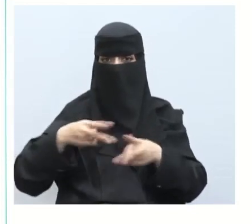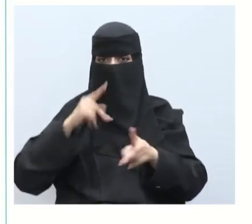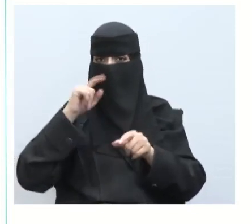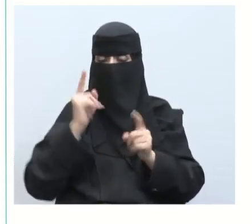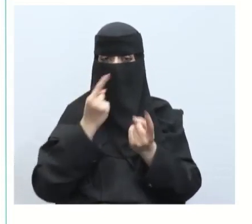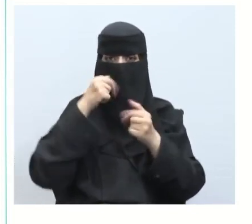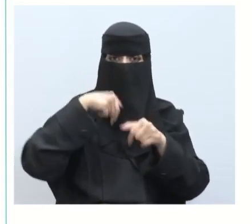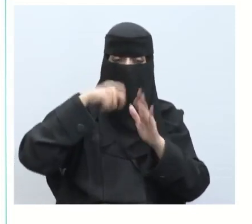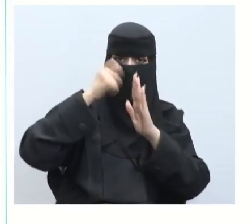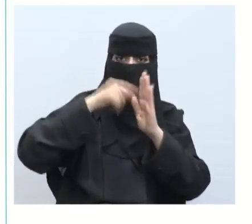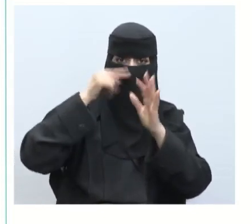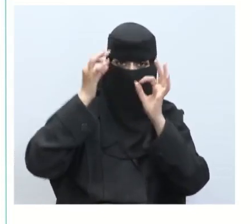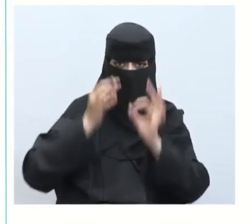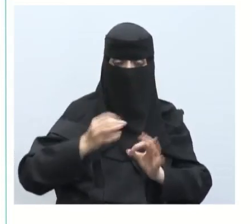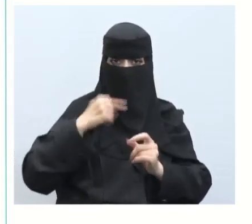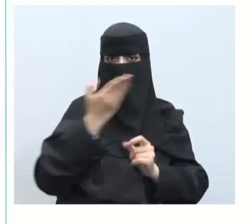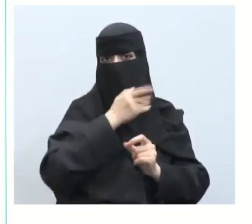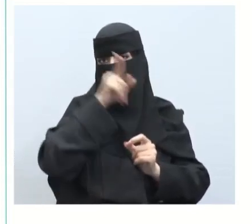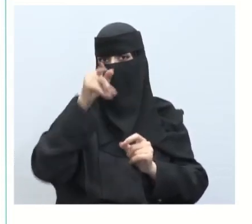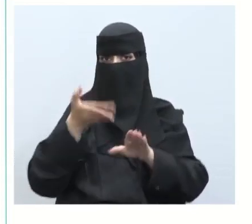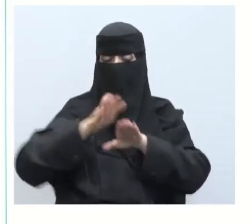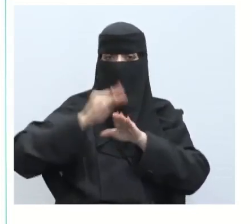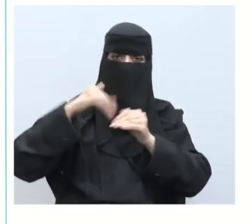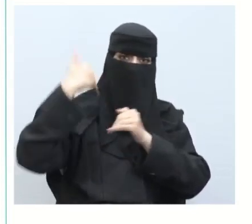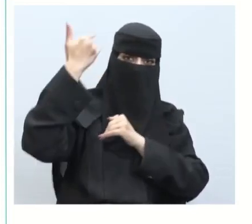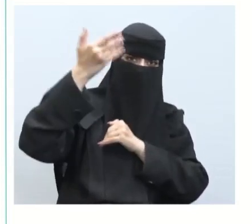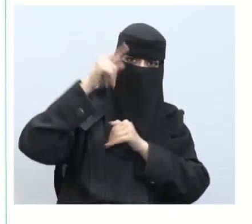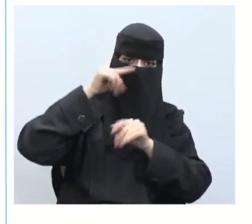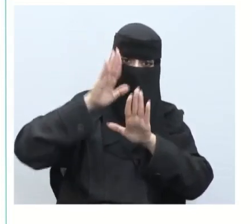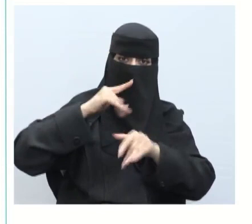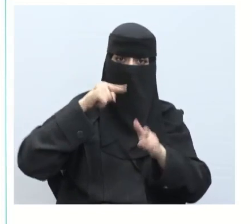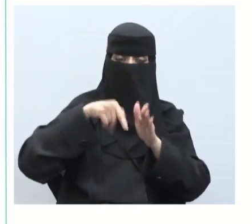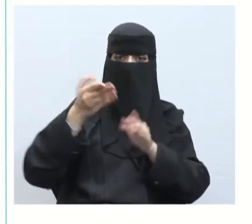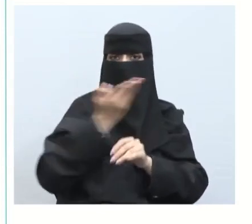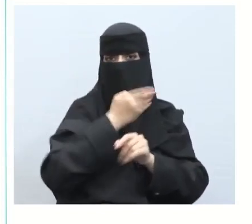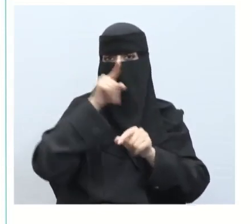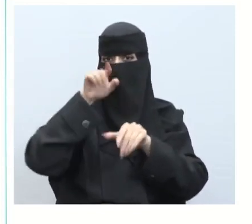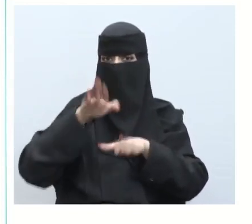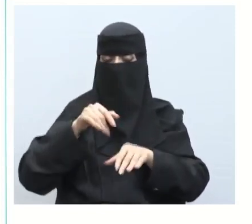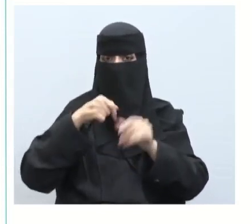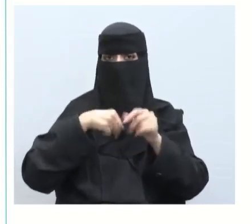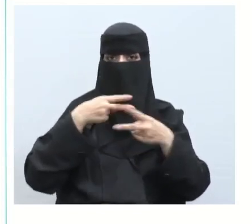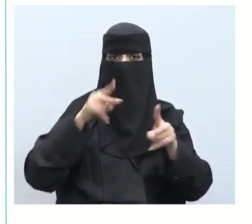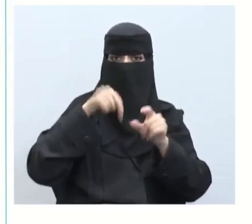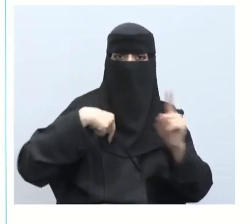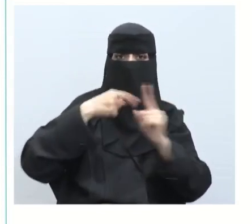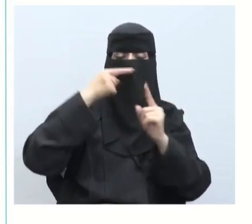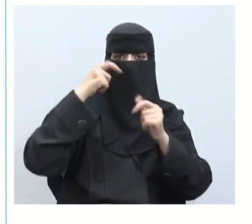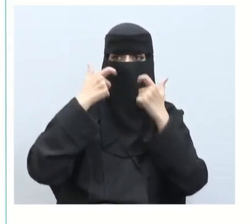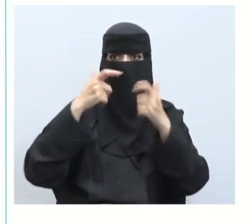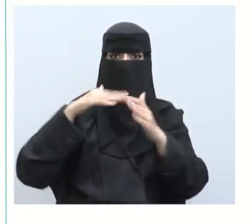بد ان يكون القرار مدروس وتاثيره على المستقبل وان يكون هذا التاثير وفقا لاهداف